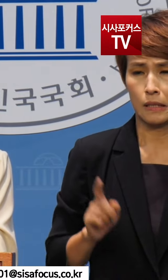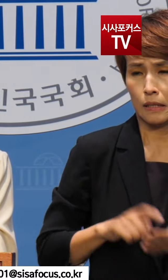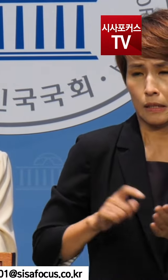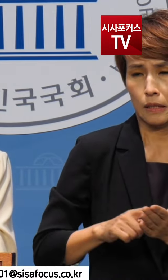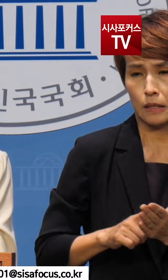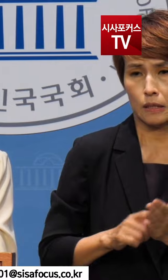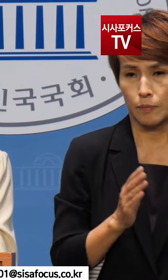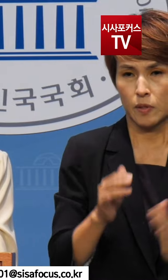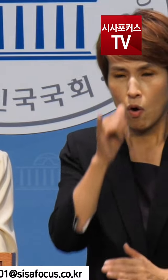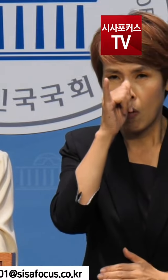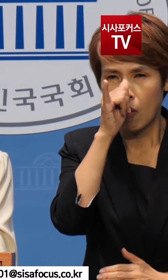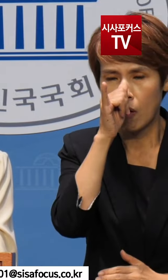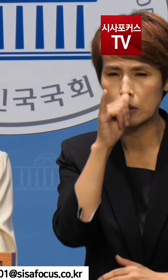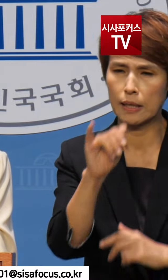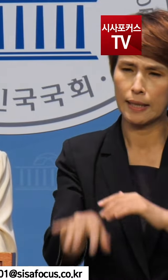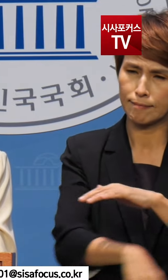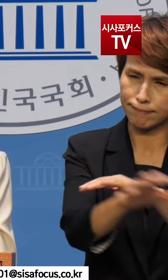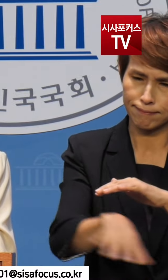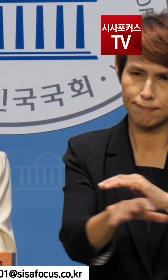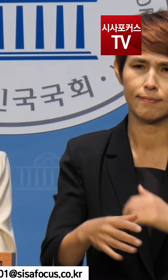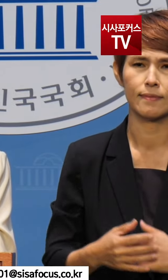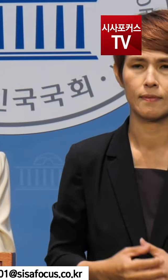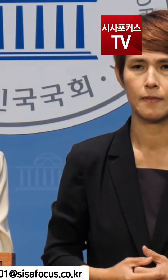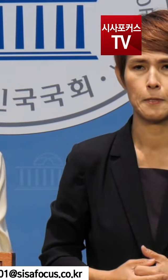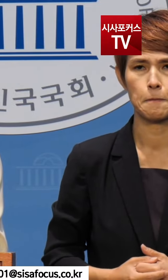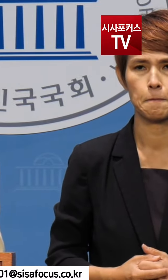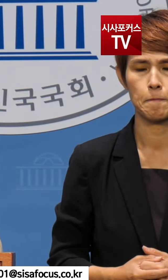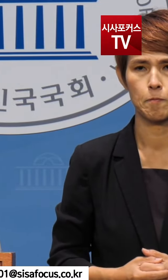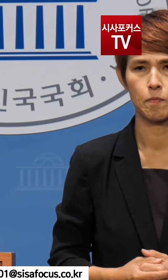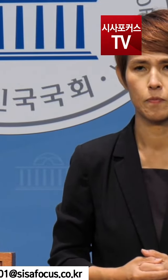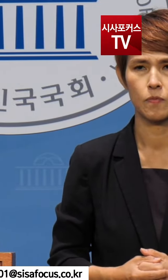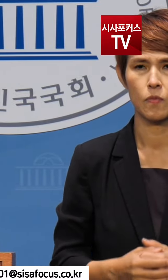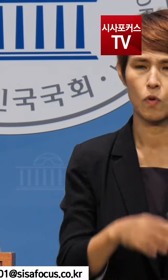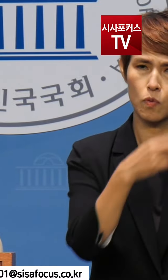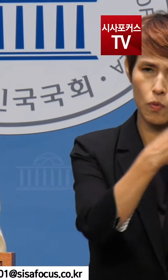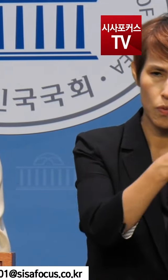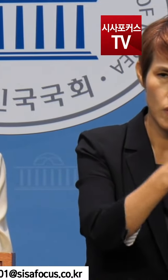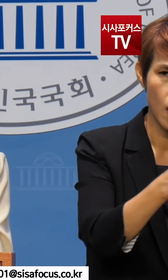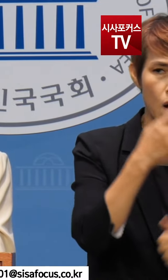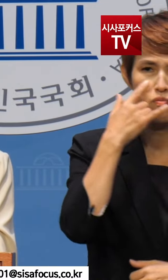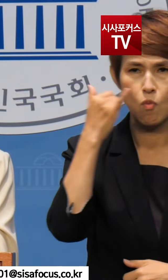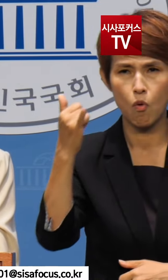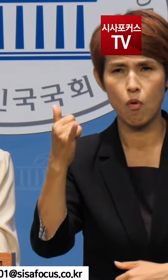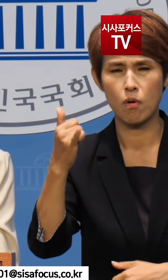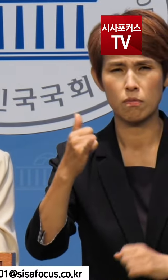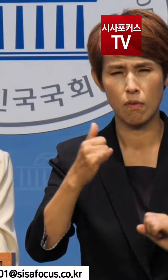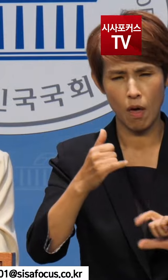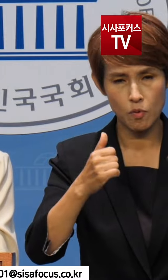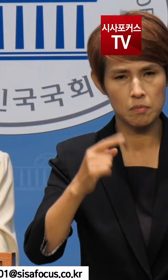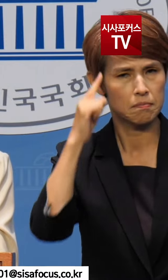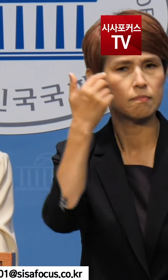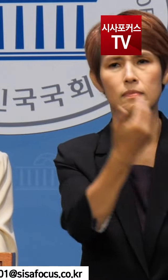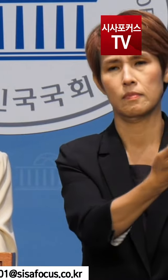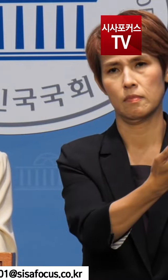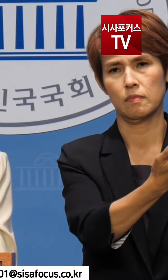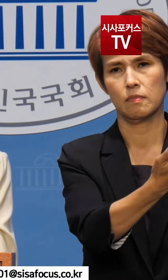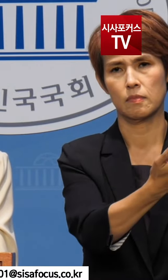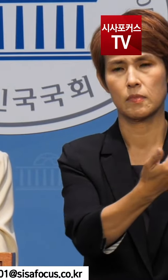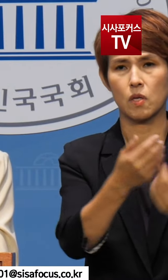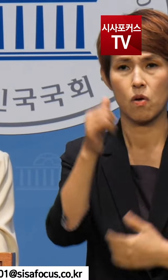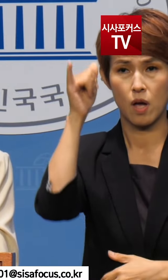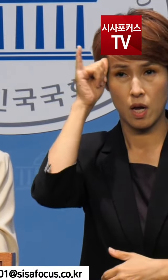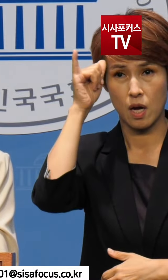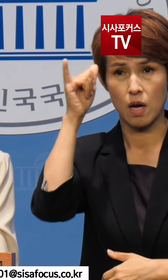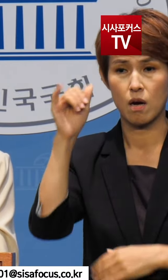급조되었고 부실하고 일방적입니다. 교사와 학부모 상당수가 반대하고 있고 활용 자체의 우려가 있는